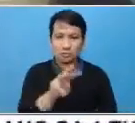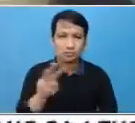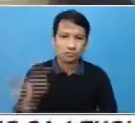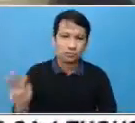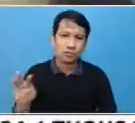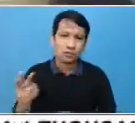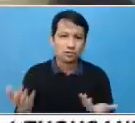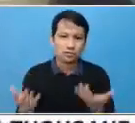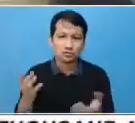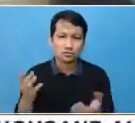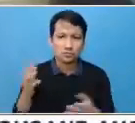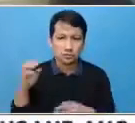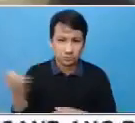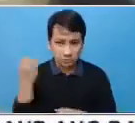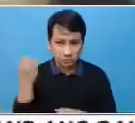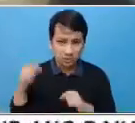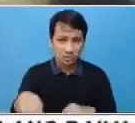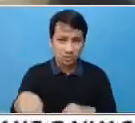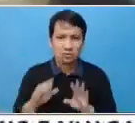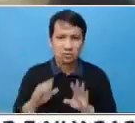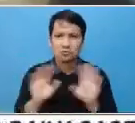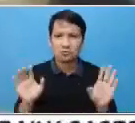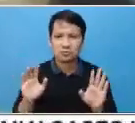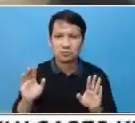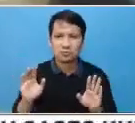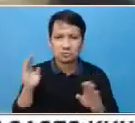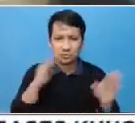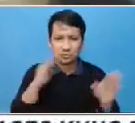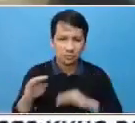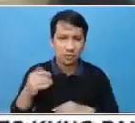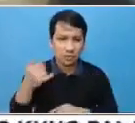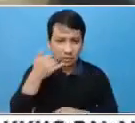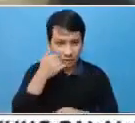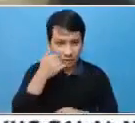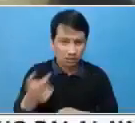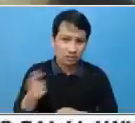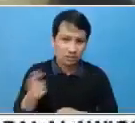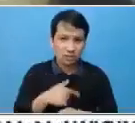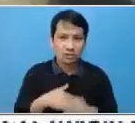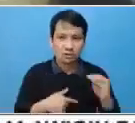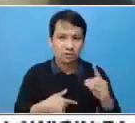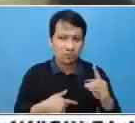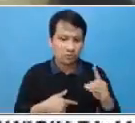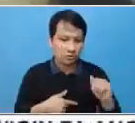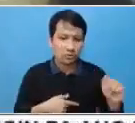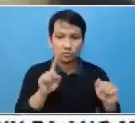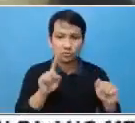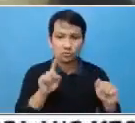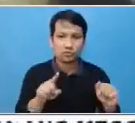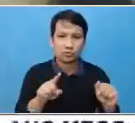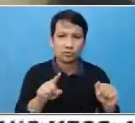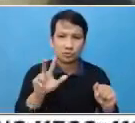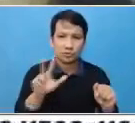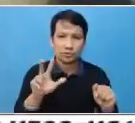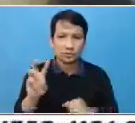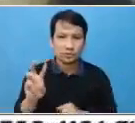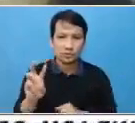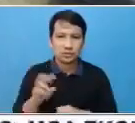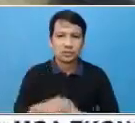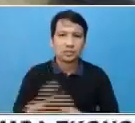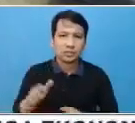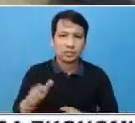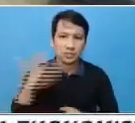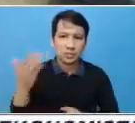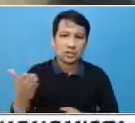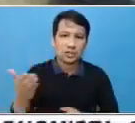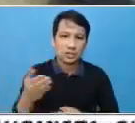magandang pagbabagong buhay ay nagsisimula sa disiplina, sipag at pagsusumikap na